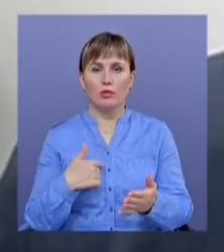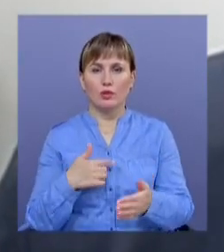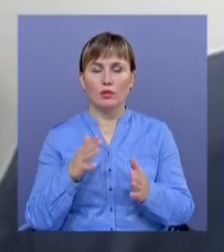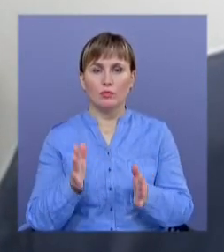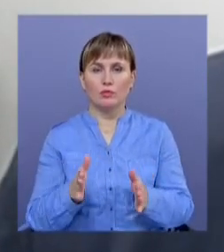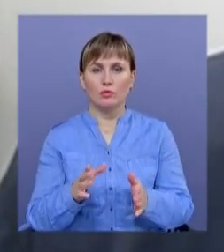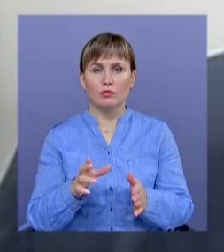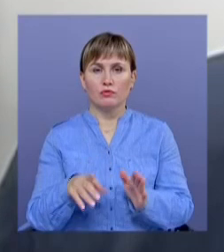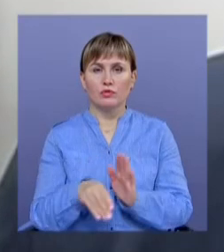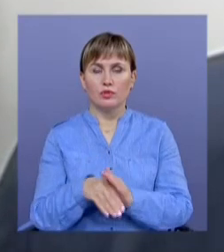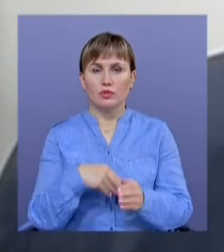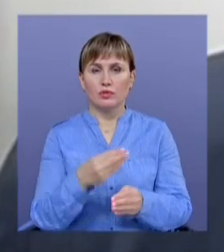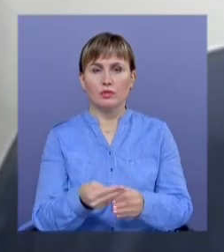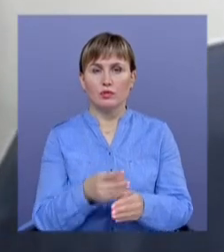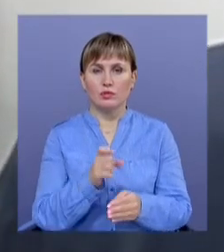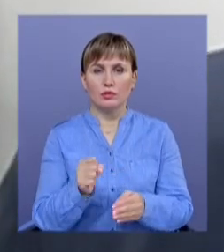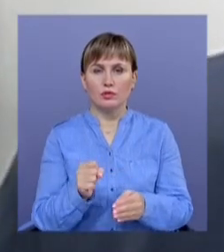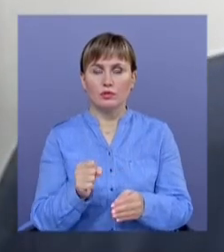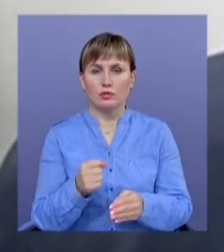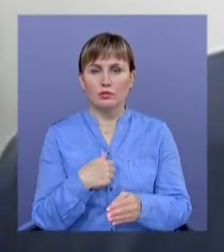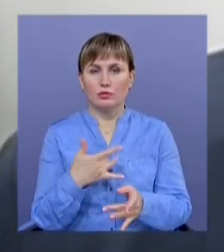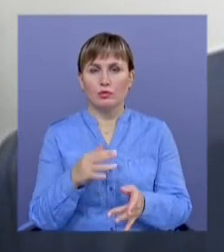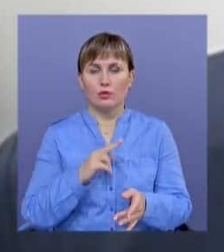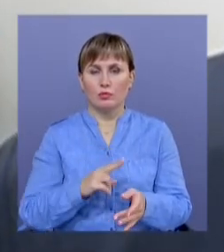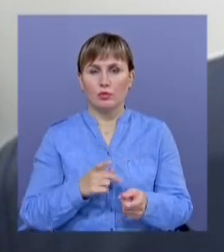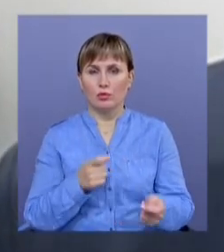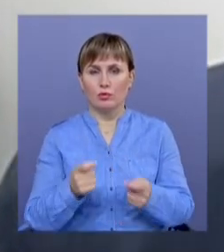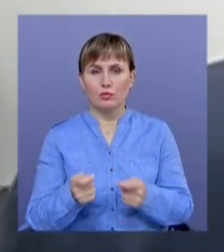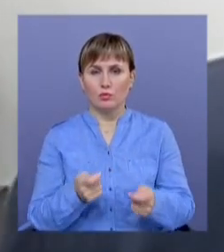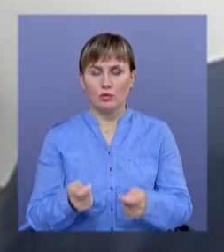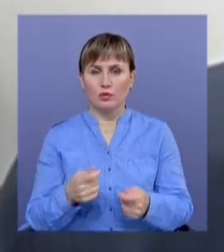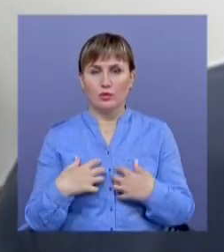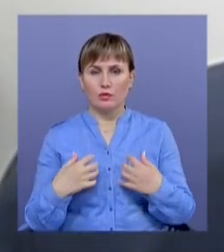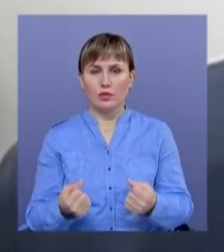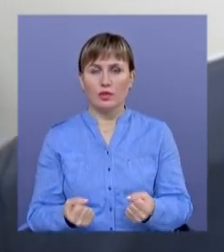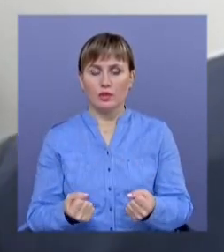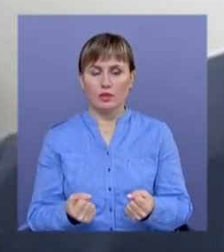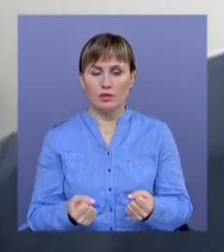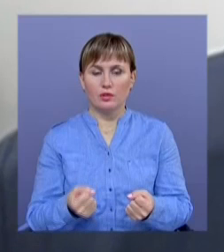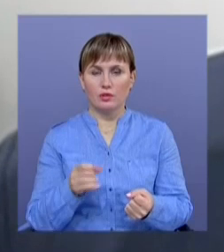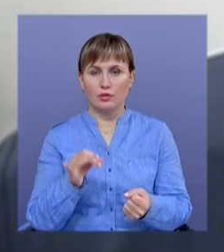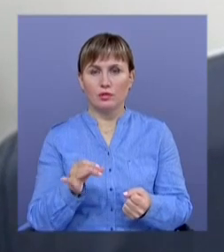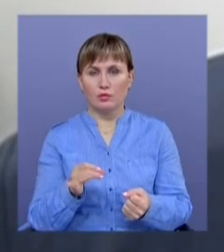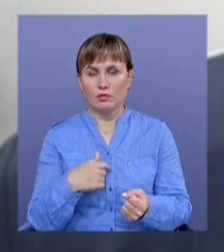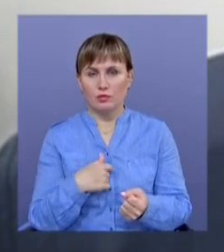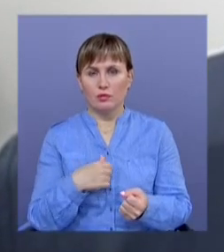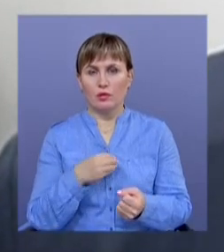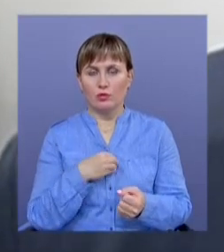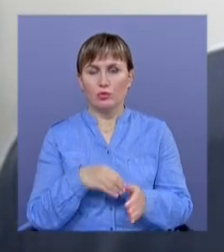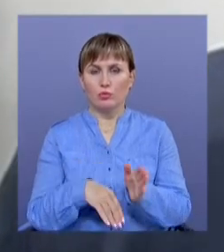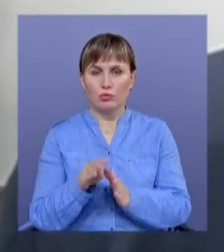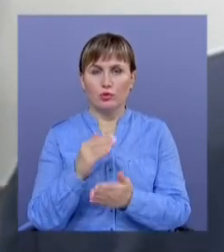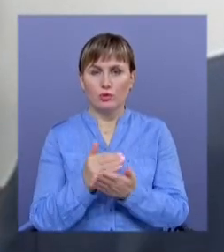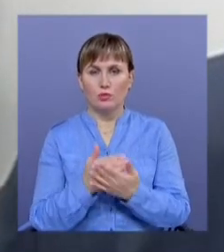дал взятку за полгода своей работы на должности руководителя управления здравоохранения, кроме как наладить, улучшить